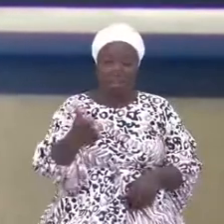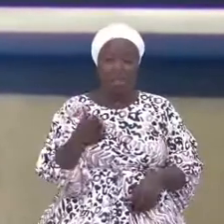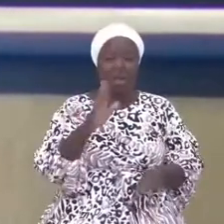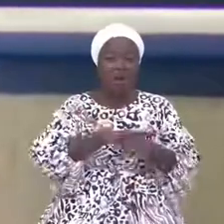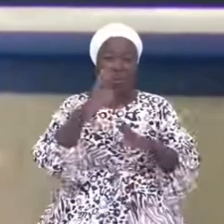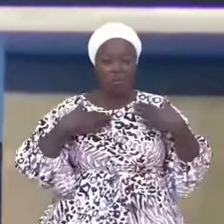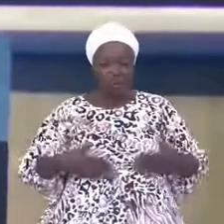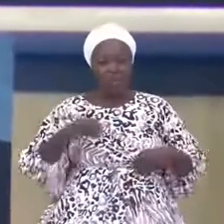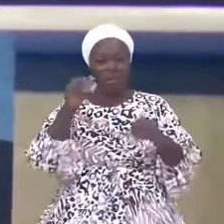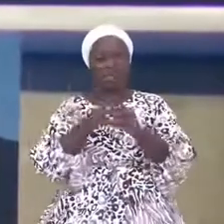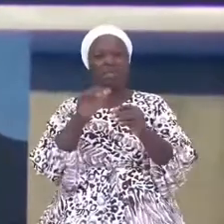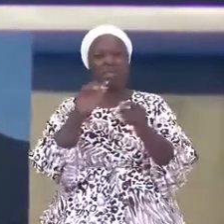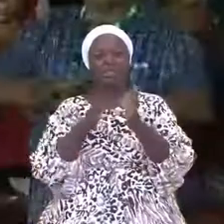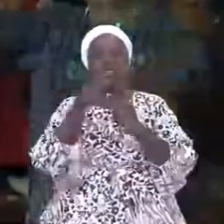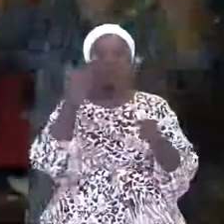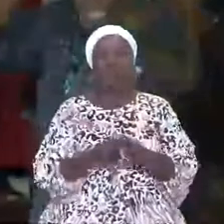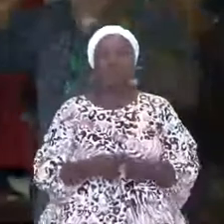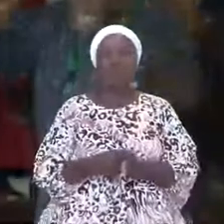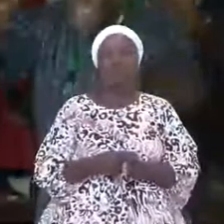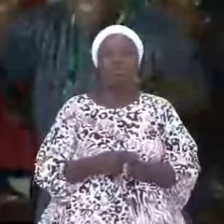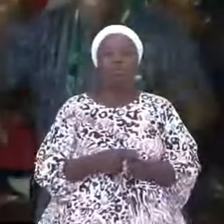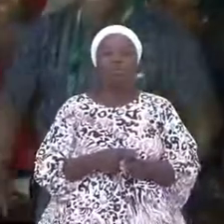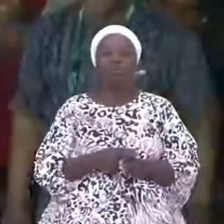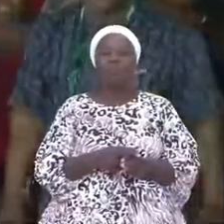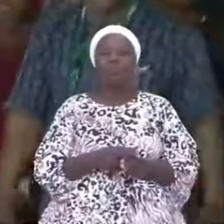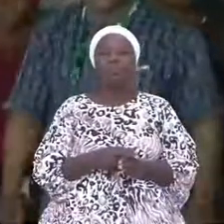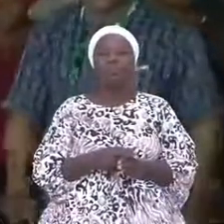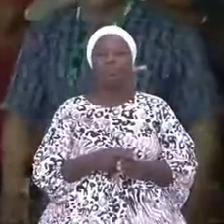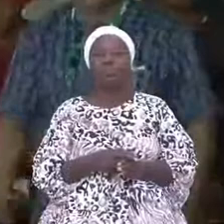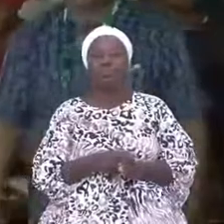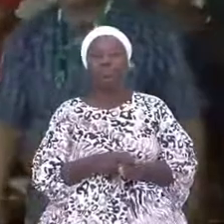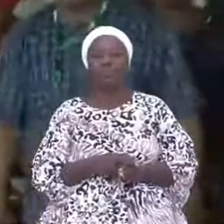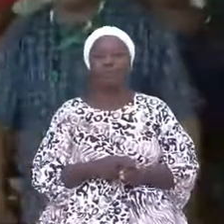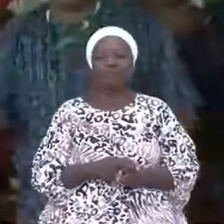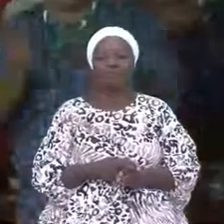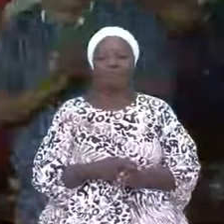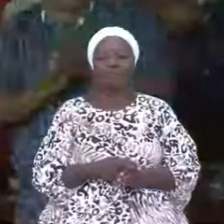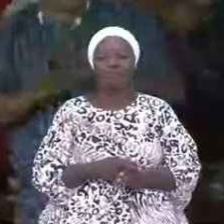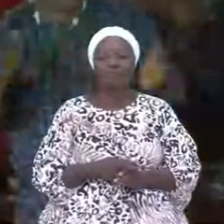Le miracle est déjà là sur ton corps au nom de Jésus.